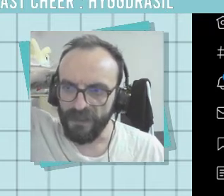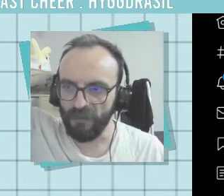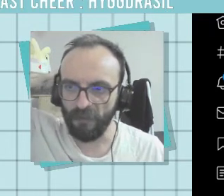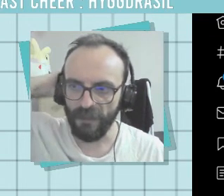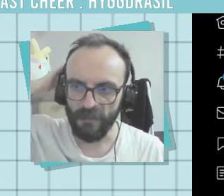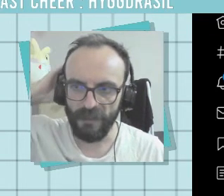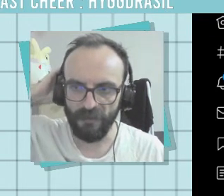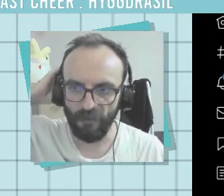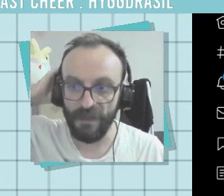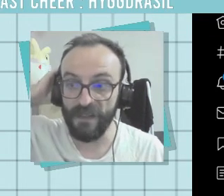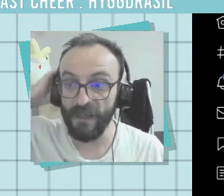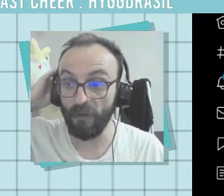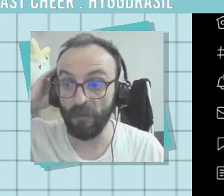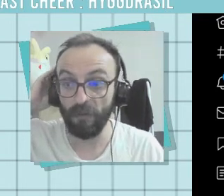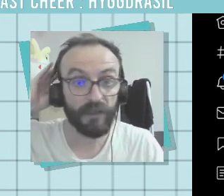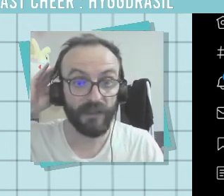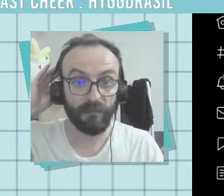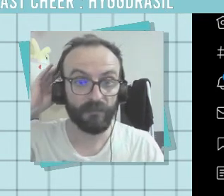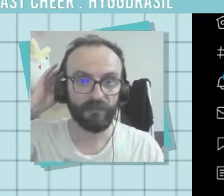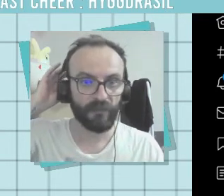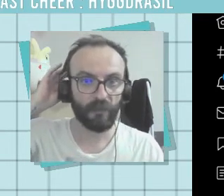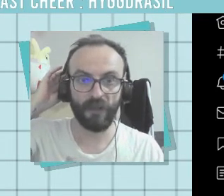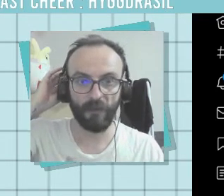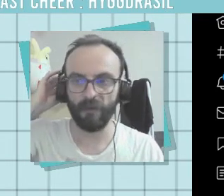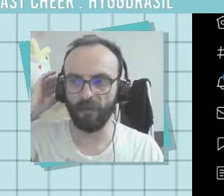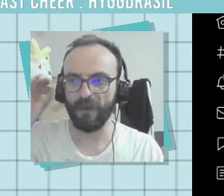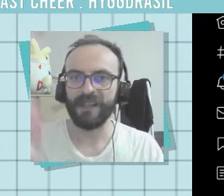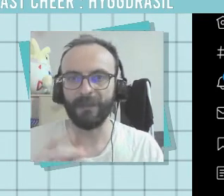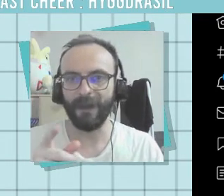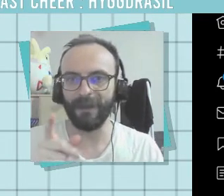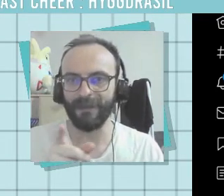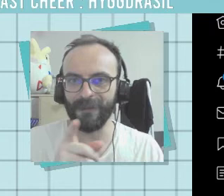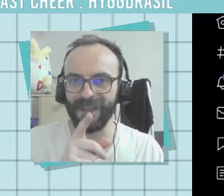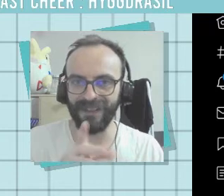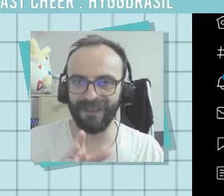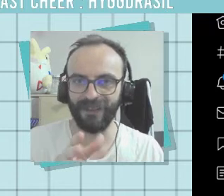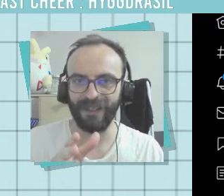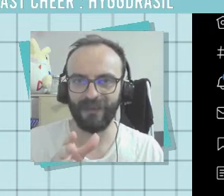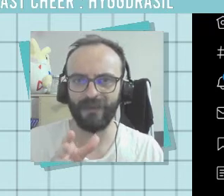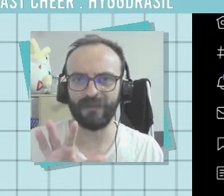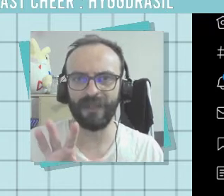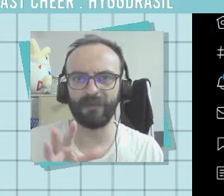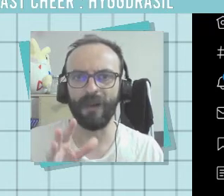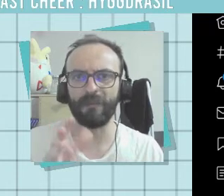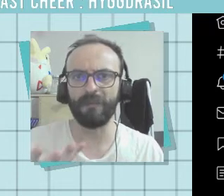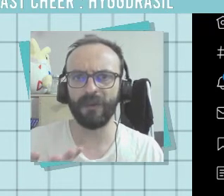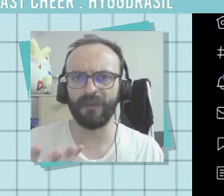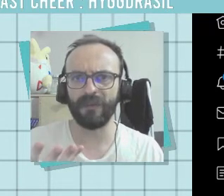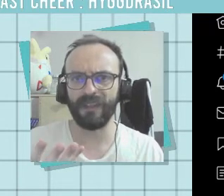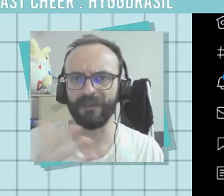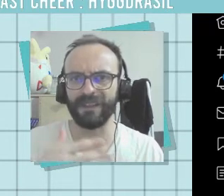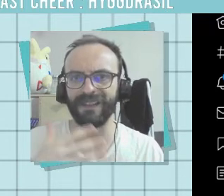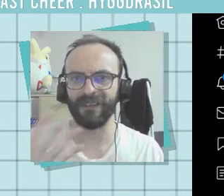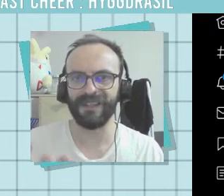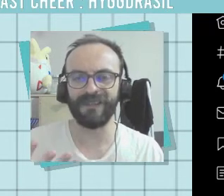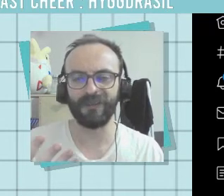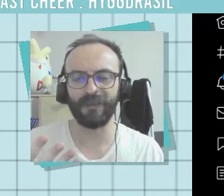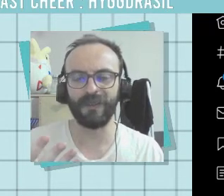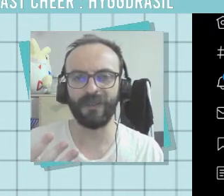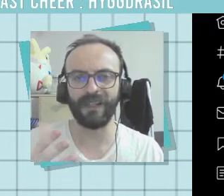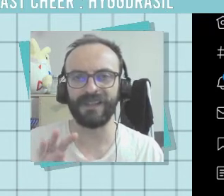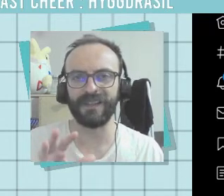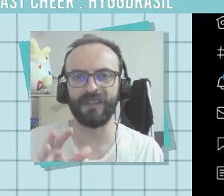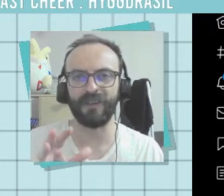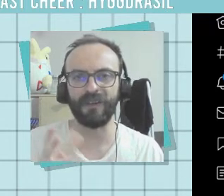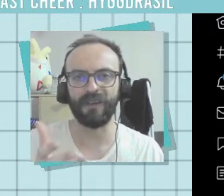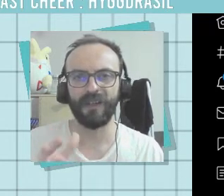Ouais, si tout le monde fait exprès de se tromper, c'est ça, le robot, oui, c'est ça. Au bout d'un moment, le robot. Ça me rappelle un peu cette anecdote à la con où t'avais eu un bot qui avait été lancé sur Twitter